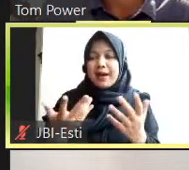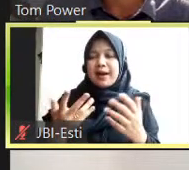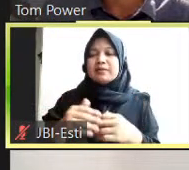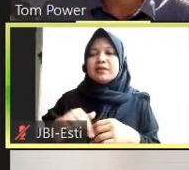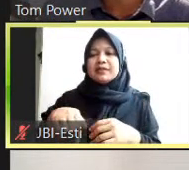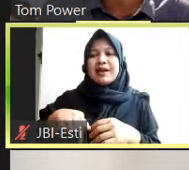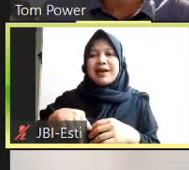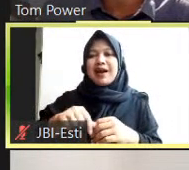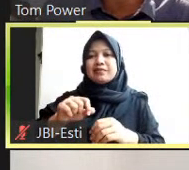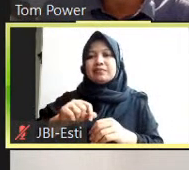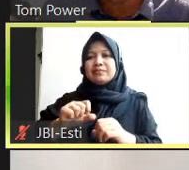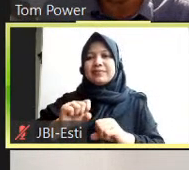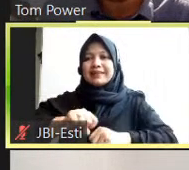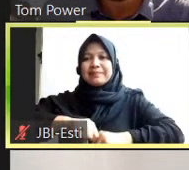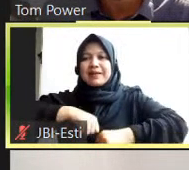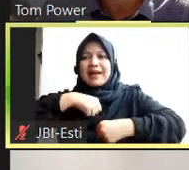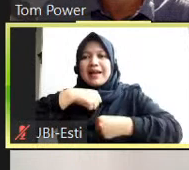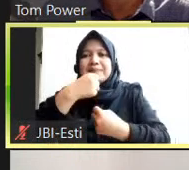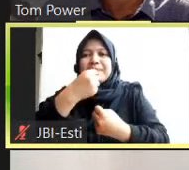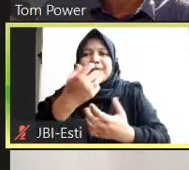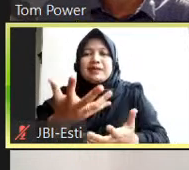berekspresi itu menjadi semakin terancam,